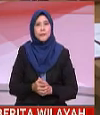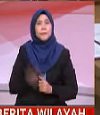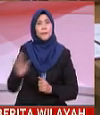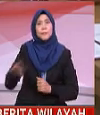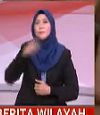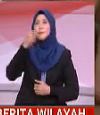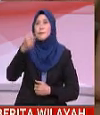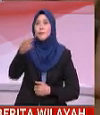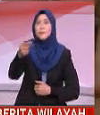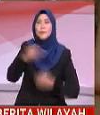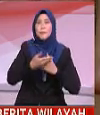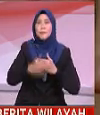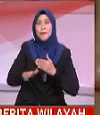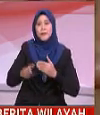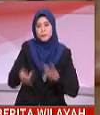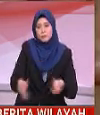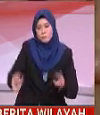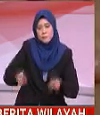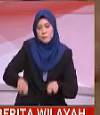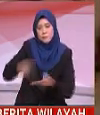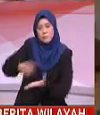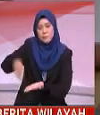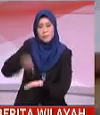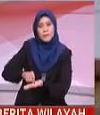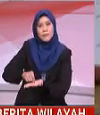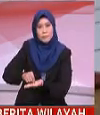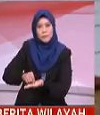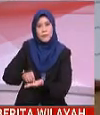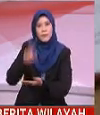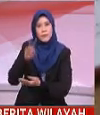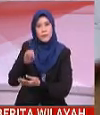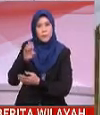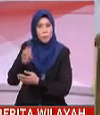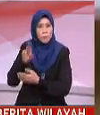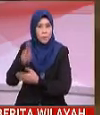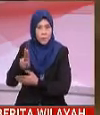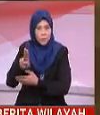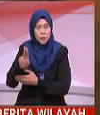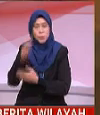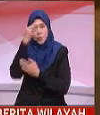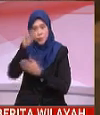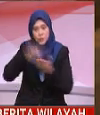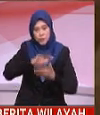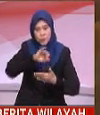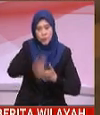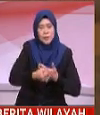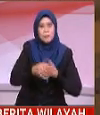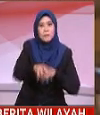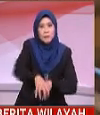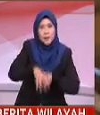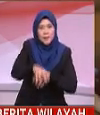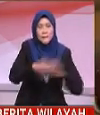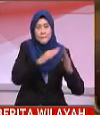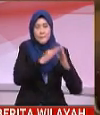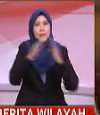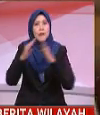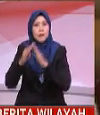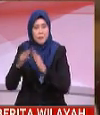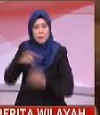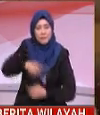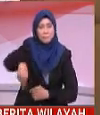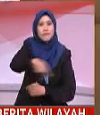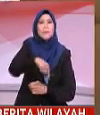Beliau berkata demikian selepas majlis menandatangani perjanjian persefahaman MOU bagi projek pertanian bandar Urban Farming